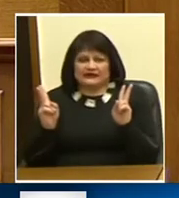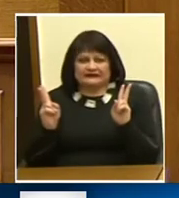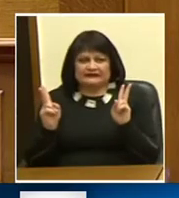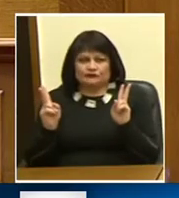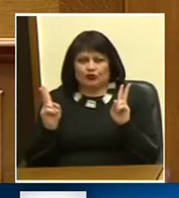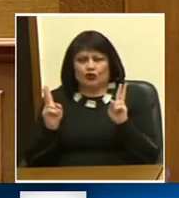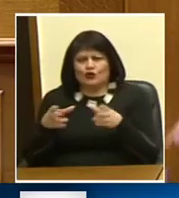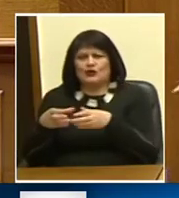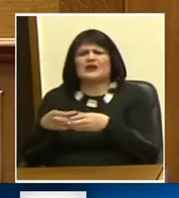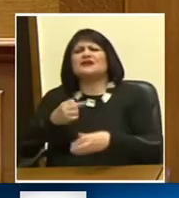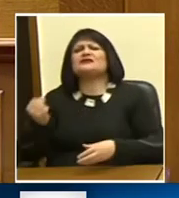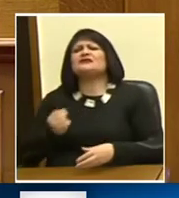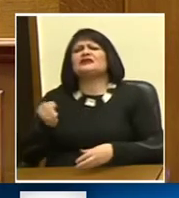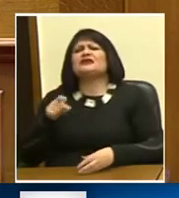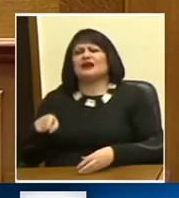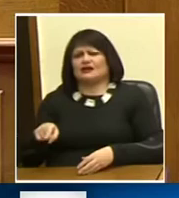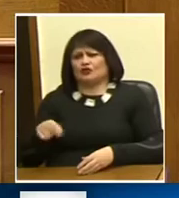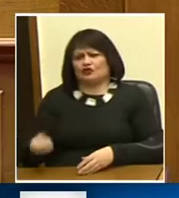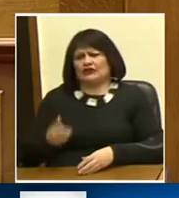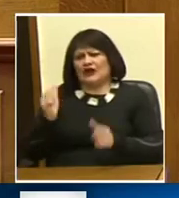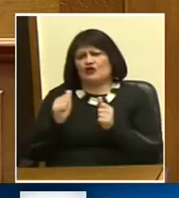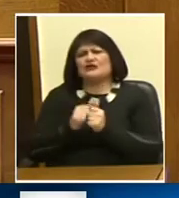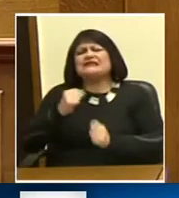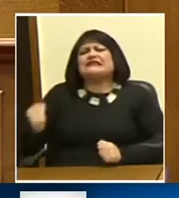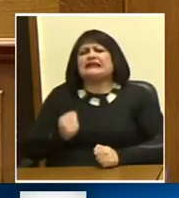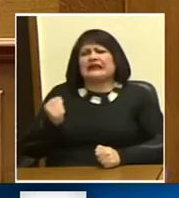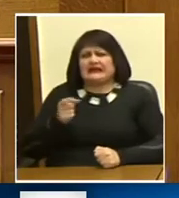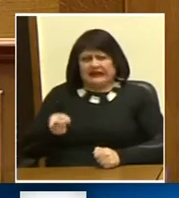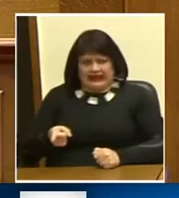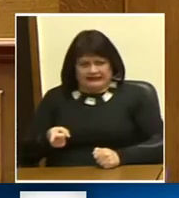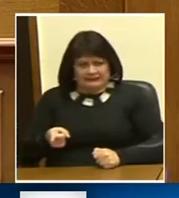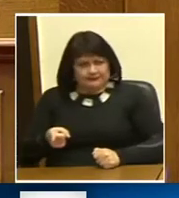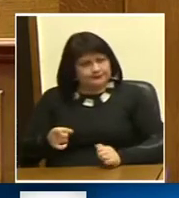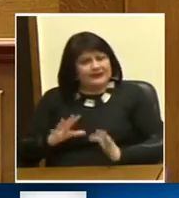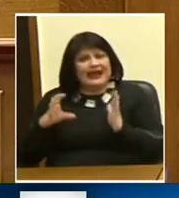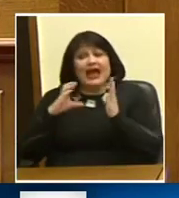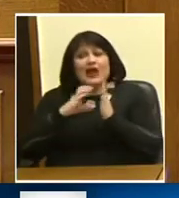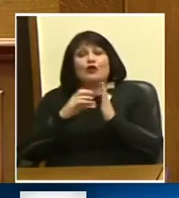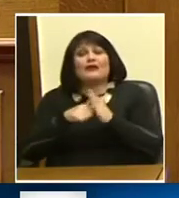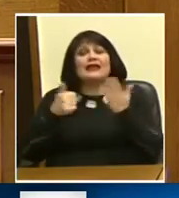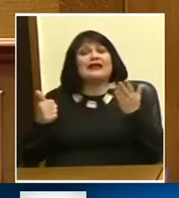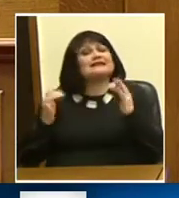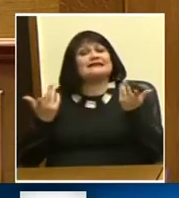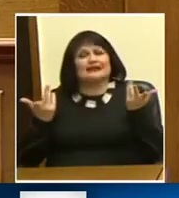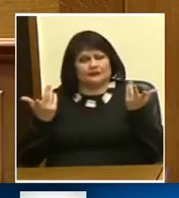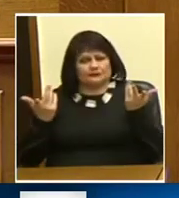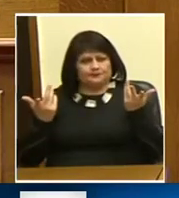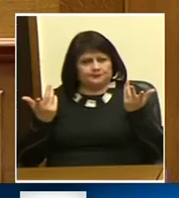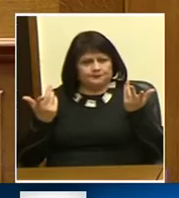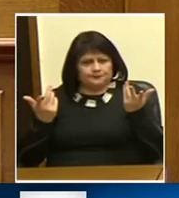δυνάμεις τις συντηρητικές, τις νέο συντηρητικές. Τι είναι λοιπόν το άρθρο 16?